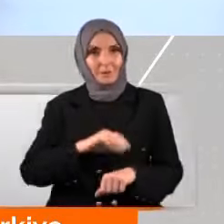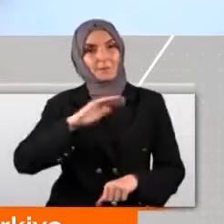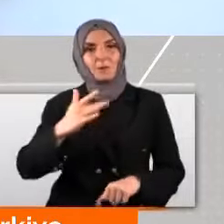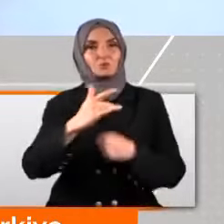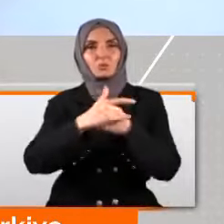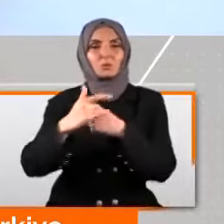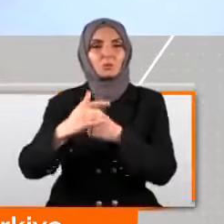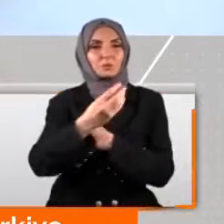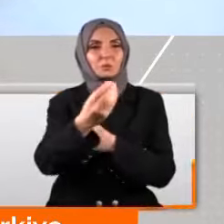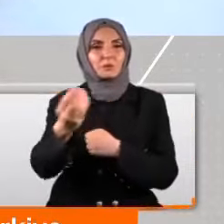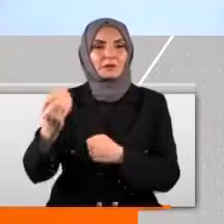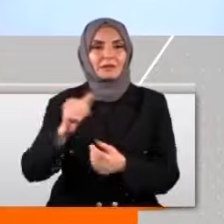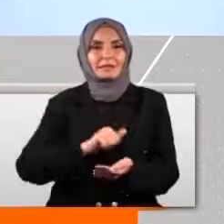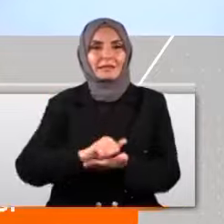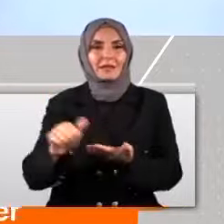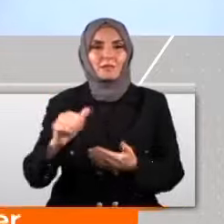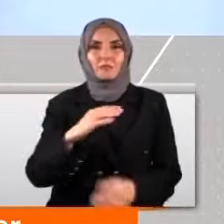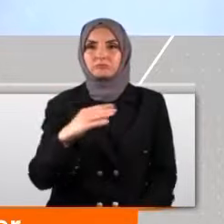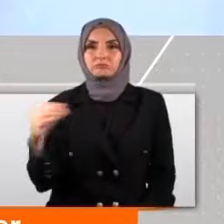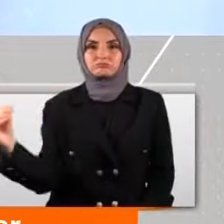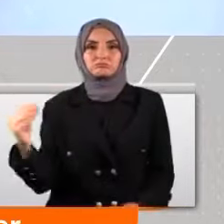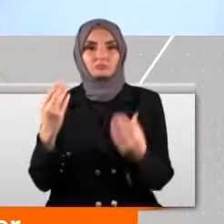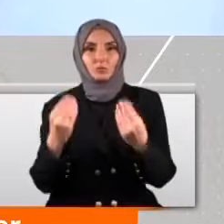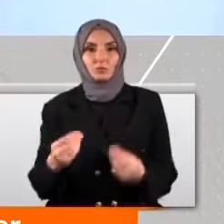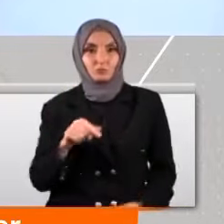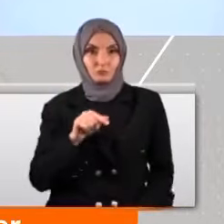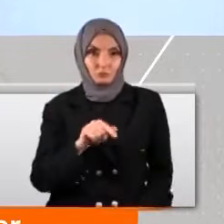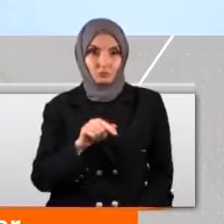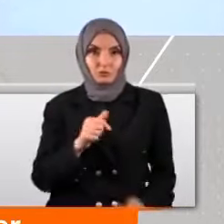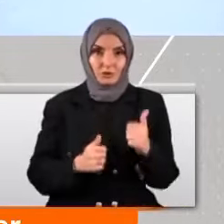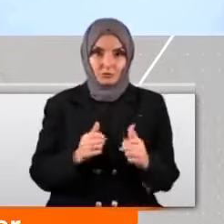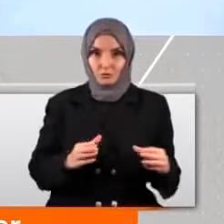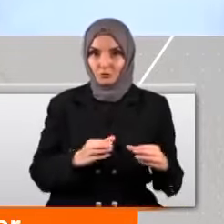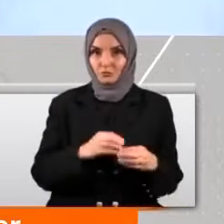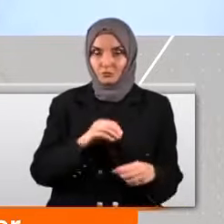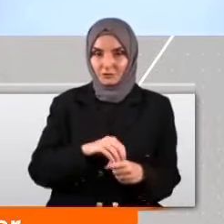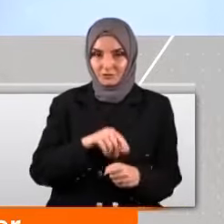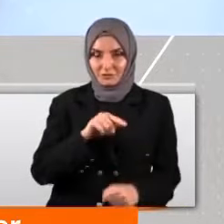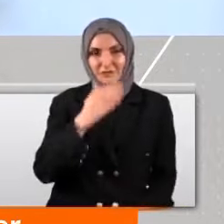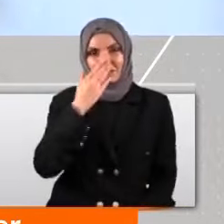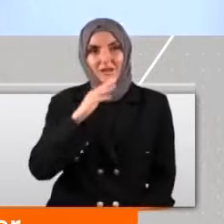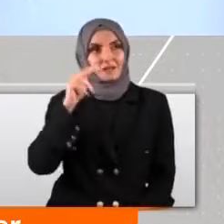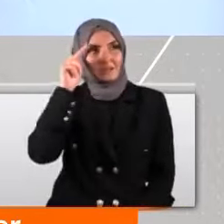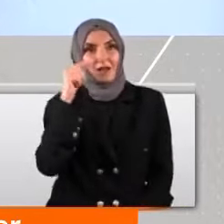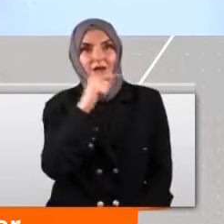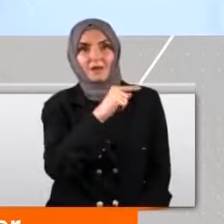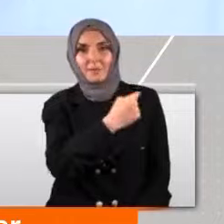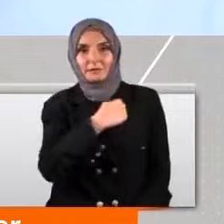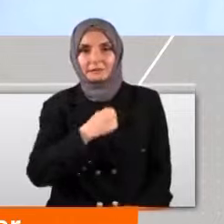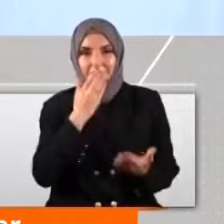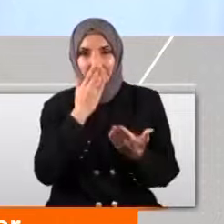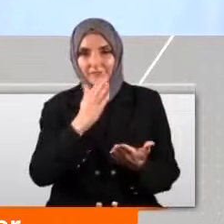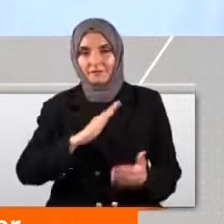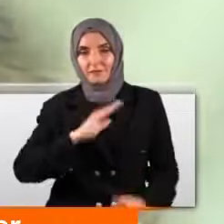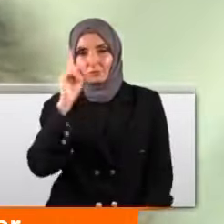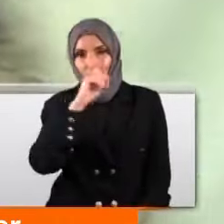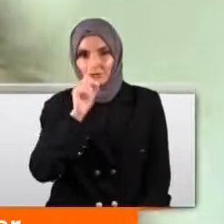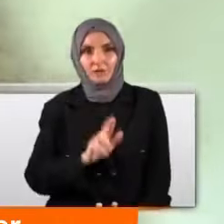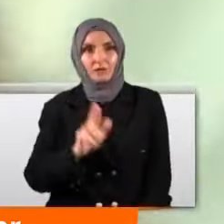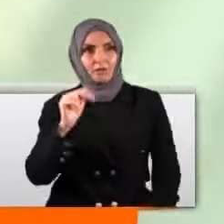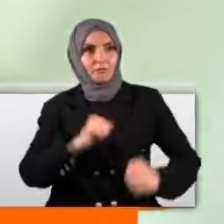hepsi çekilmiş Tombe Chuan stilinde. Yalnızca Amerika bana güttüğü kinden dolayı 7 tane rakip